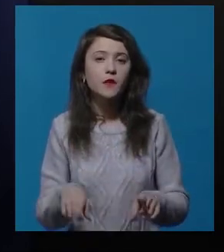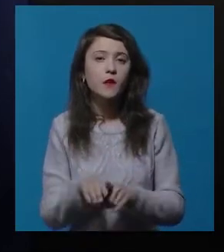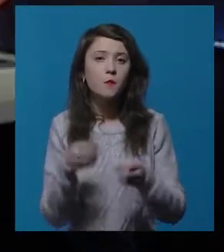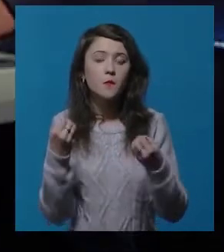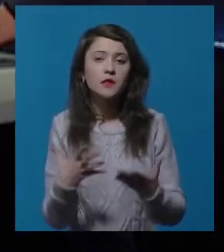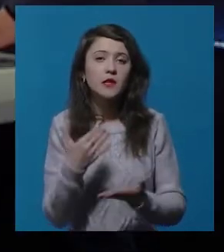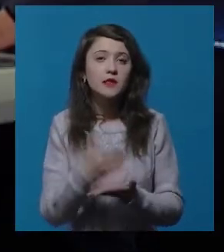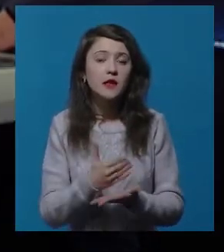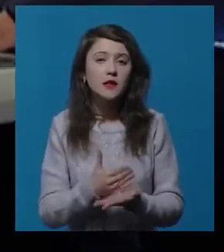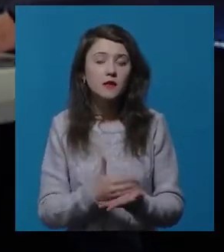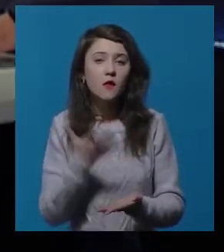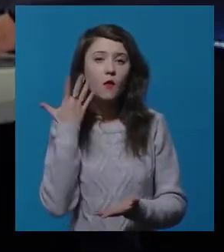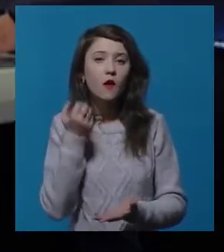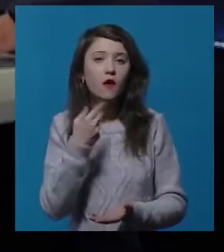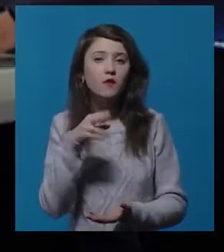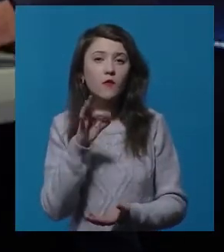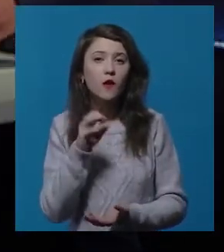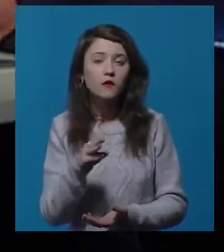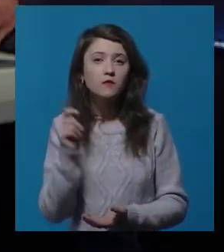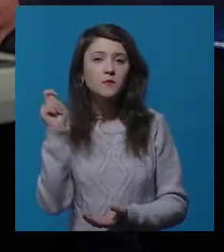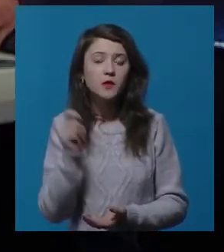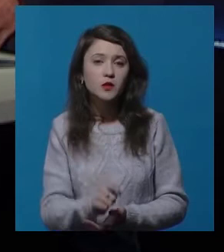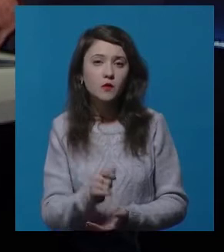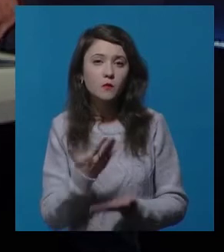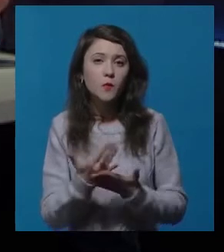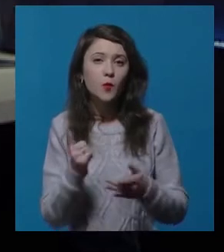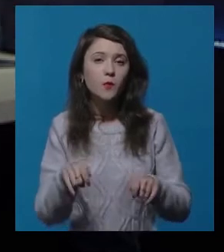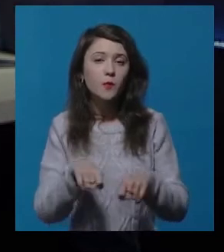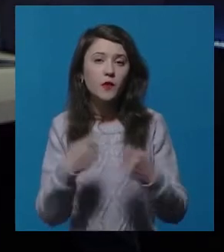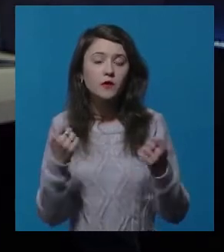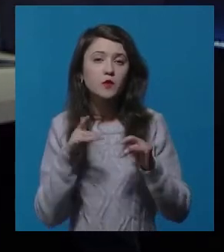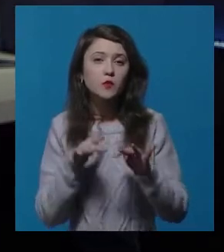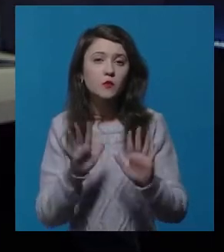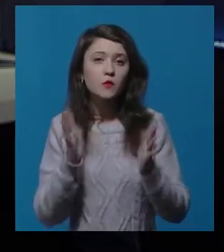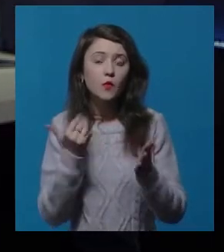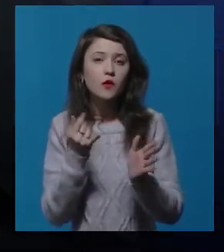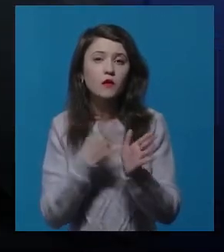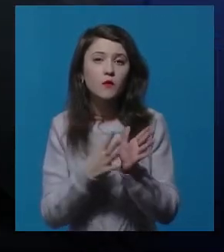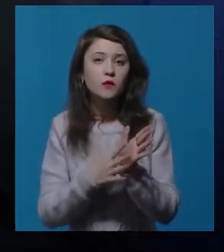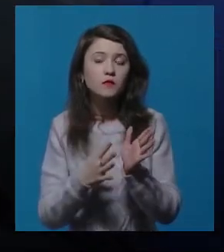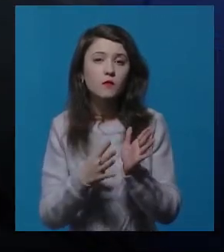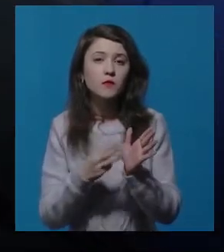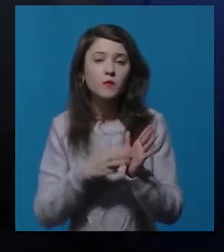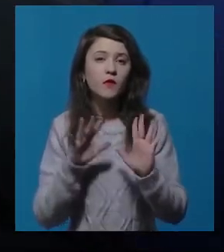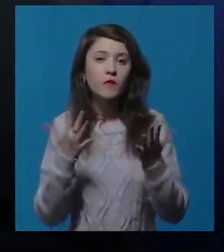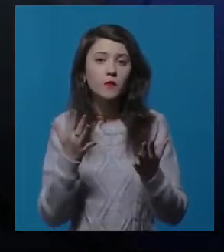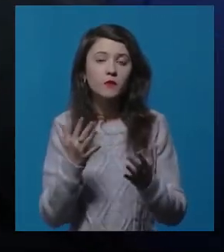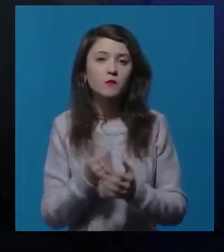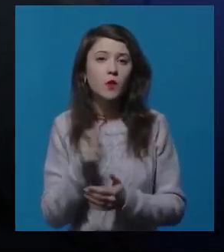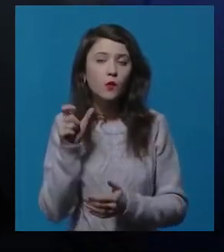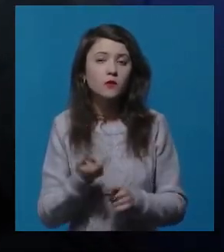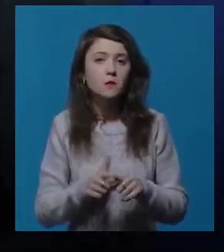статистика, коли адвокат прибуває в кримінальних провадженнях, прибуває до клієнта, у 98 випадках клієнт приймає цю